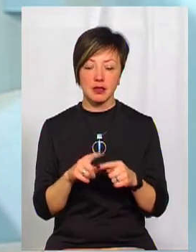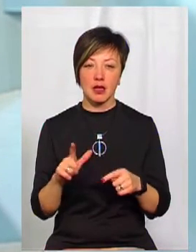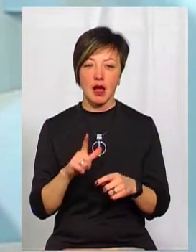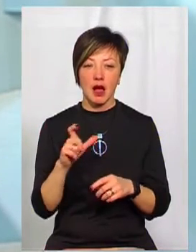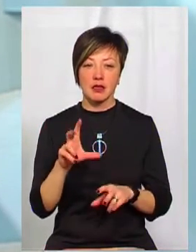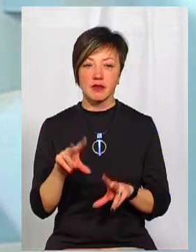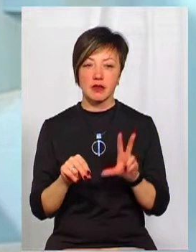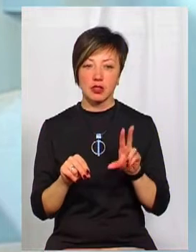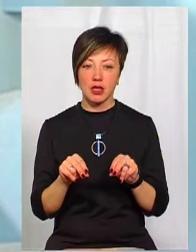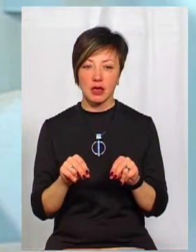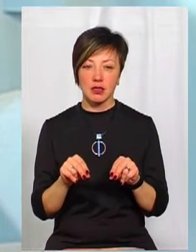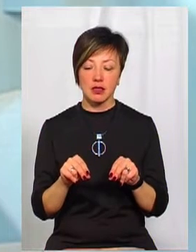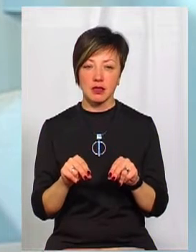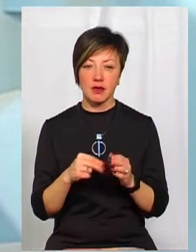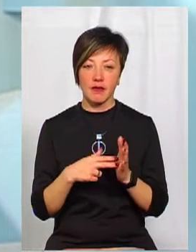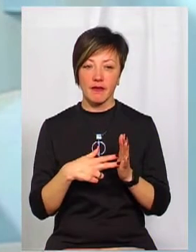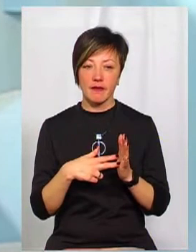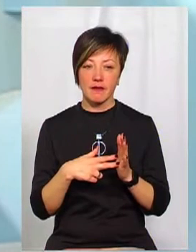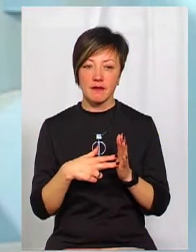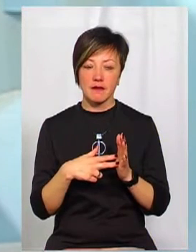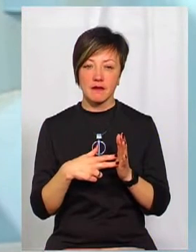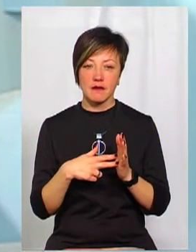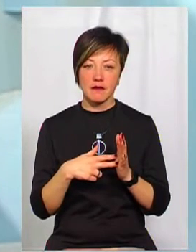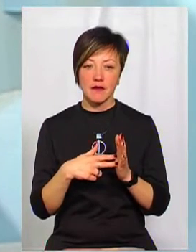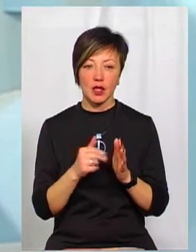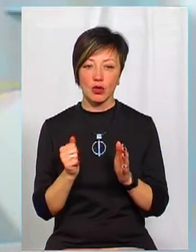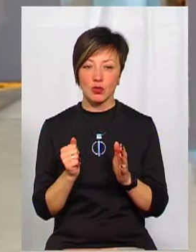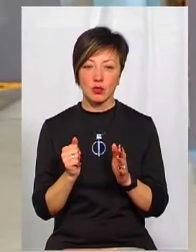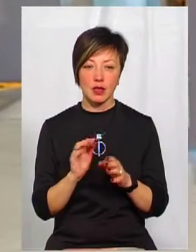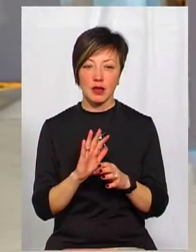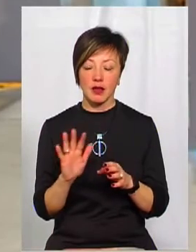газ вважається відключеним